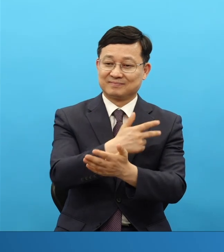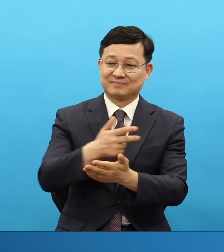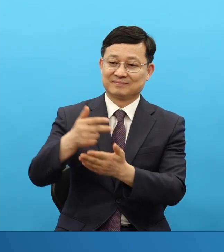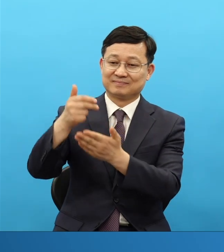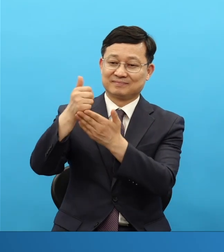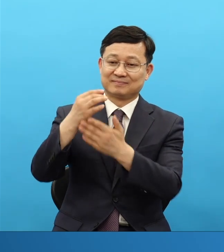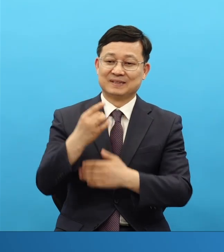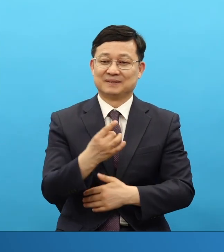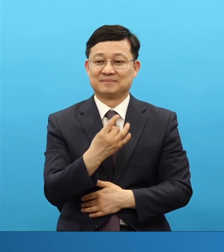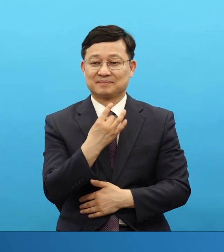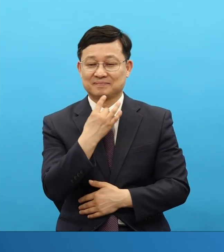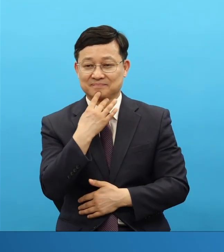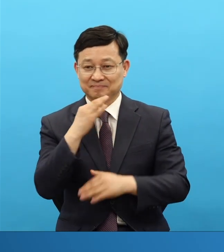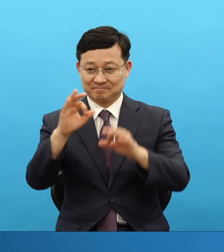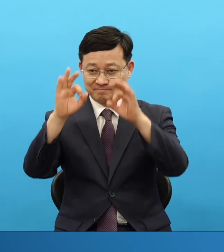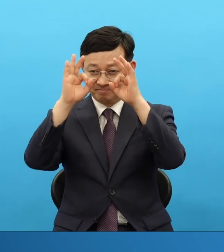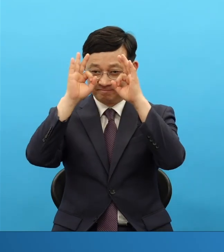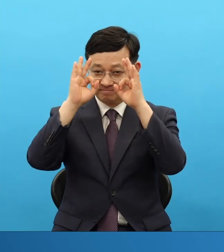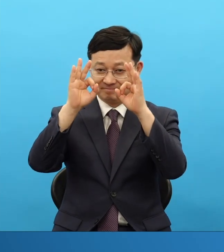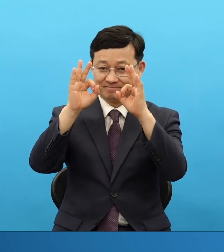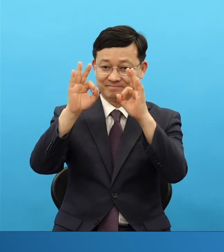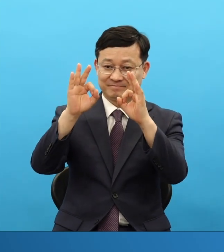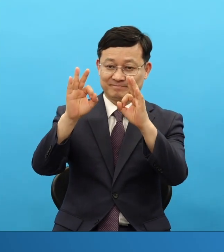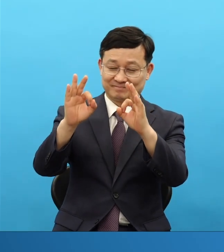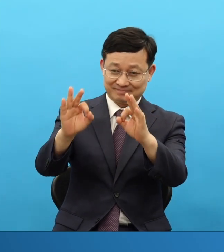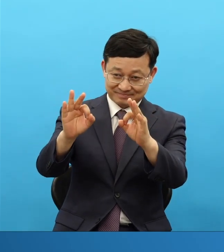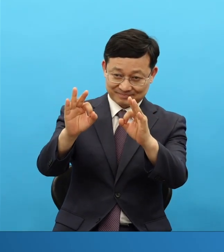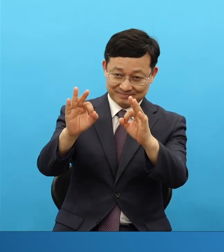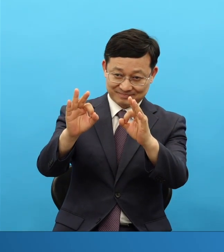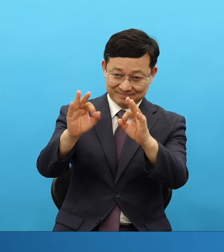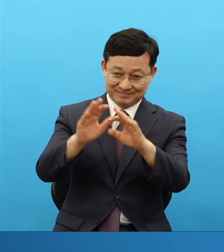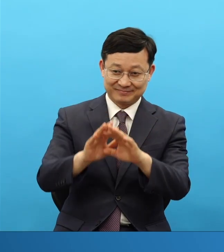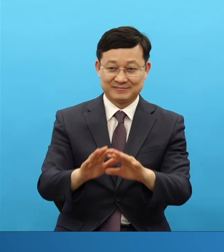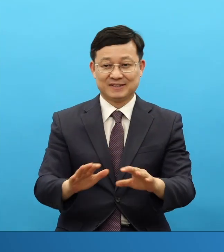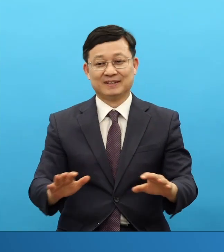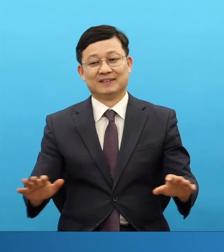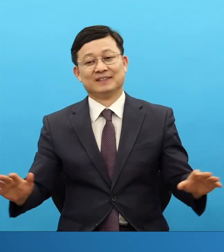구속한 주만 보이도다.